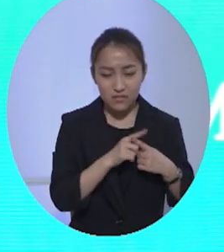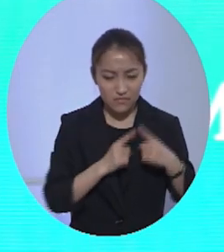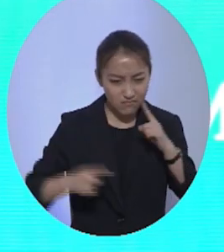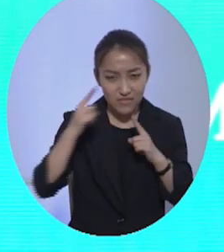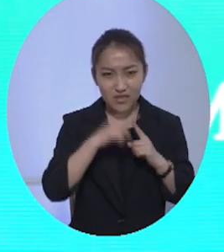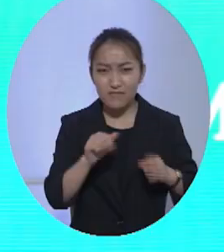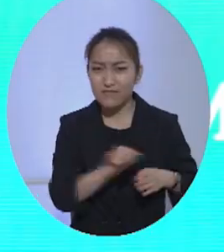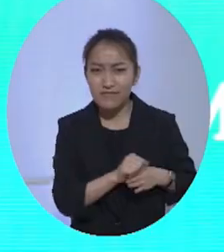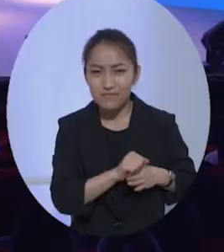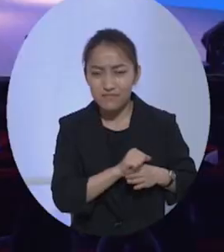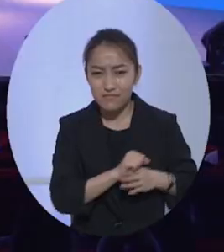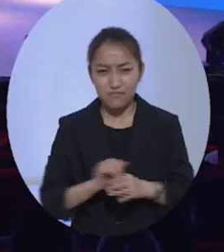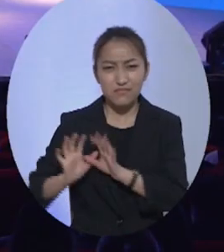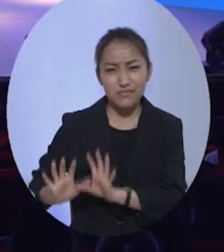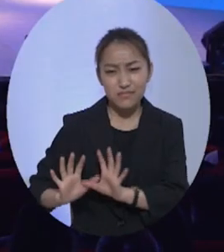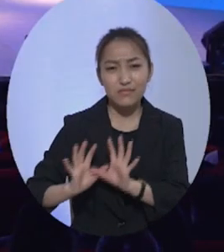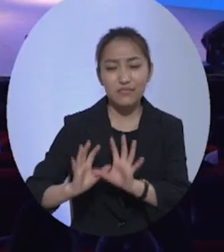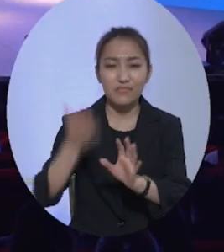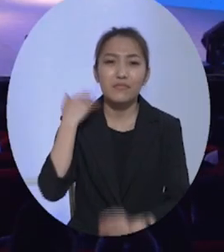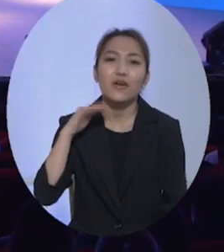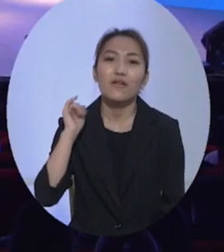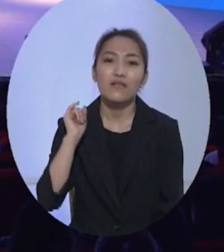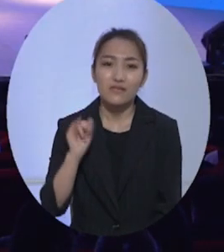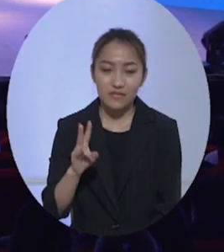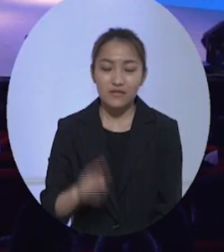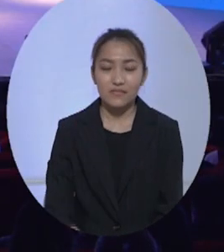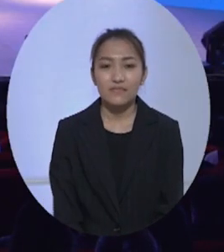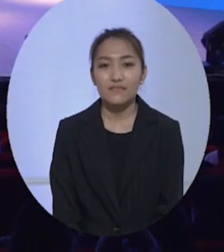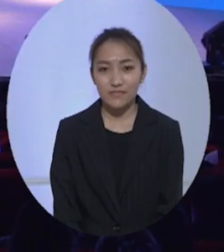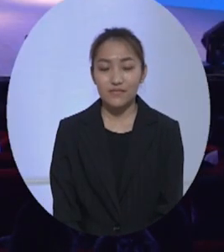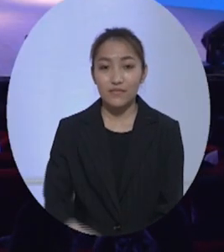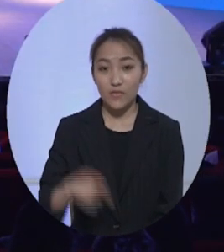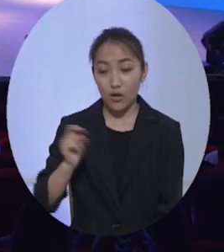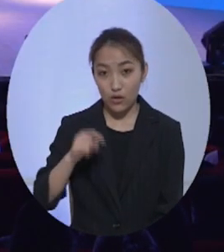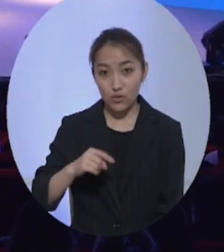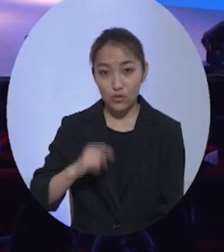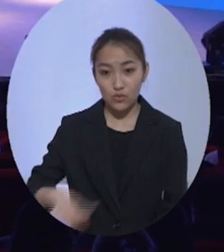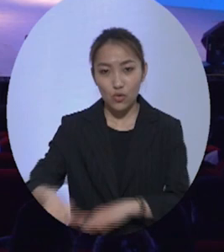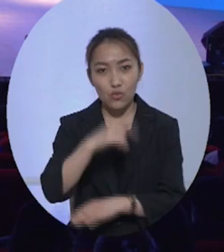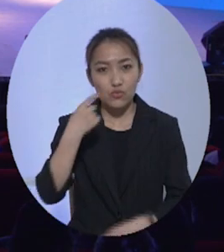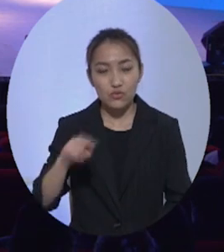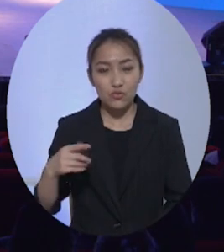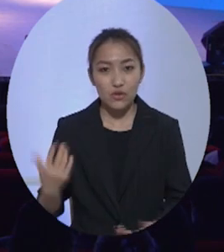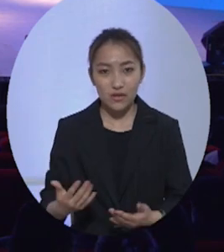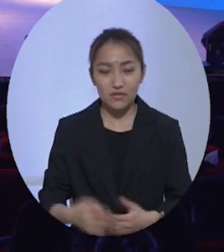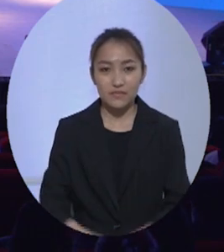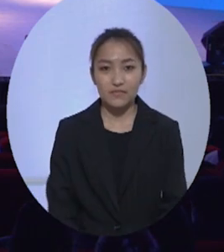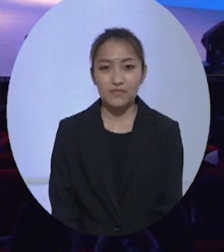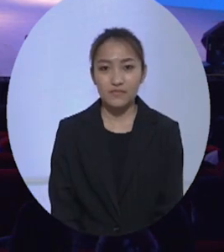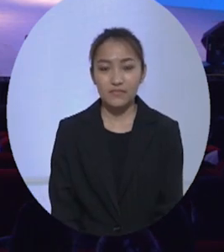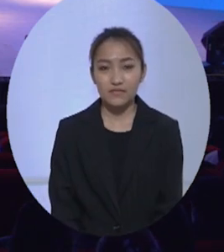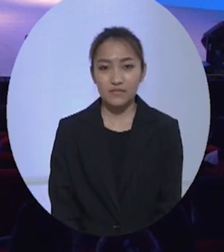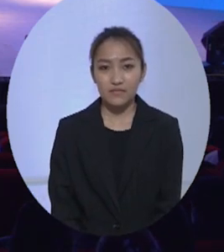байлдан дагууллыг хийж авсан юм байна. За одоо тэгвэл байлдан дагууллын тухай өнөөдөр маш олон одоо яваа Пакс Монголик гэдэг таар мэдчихэж байгаа